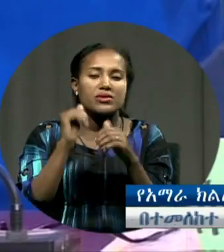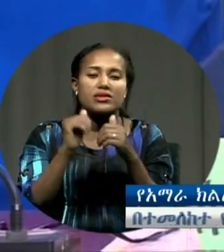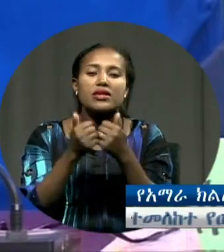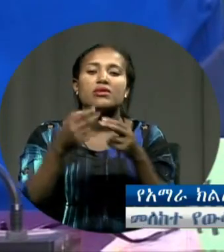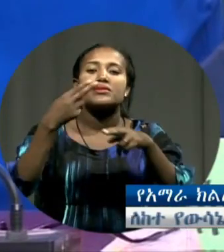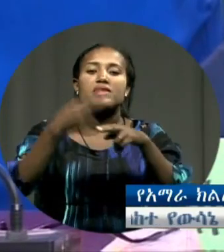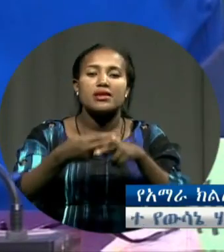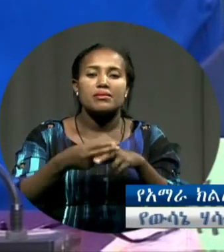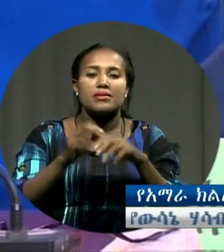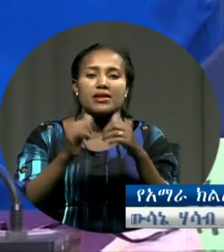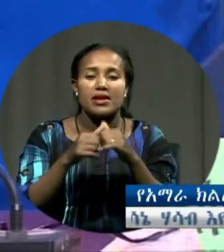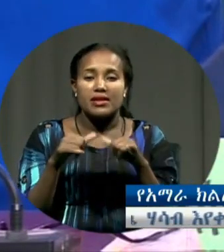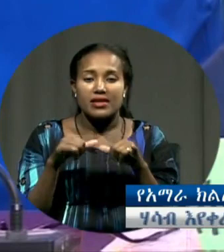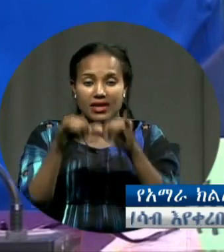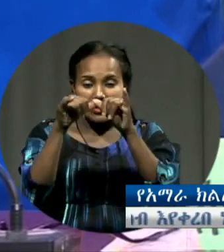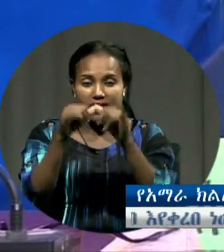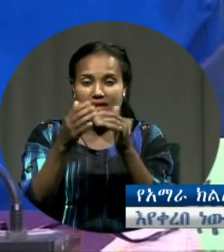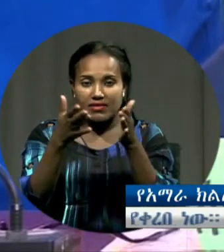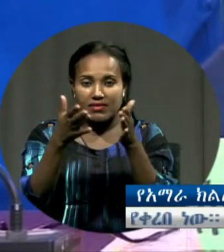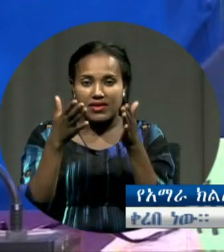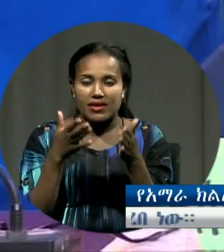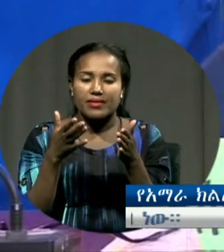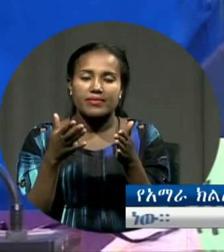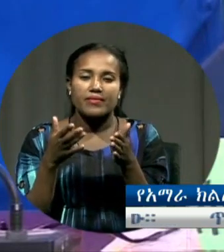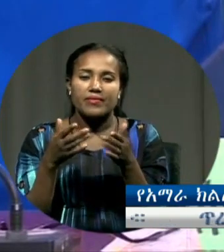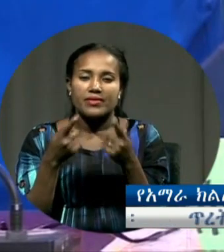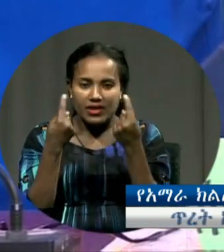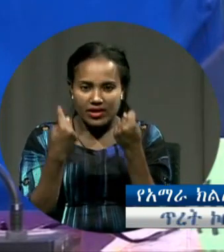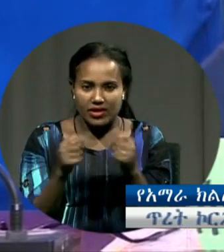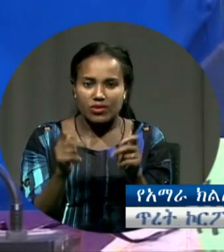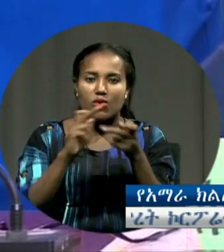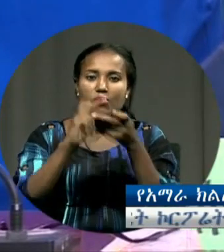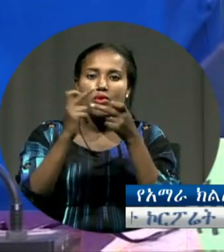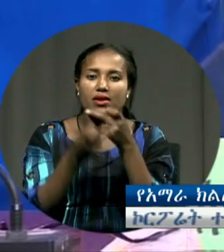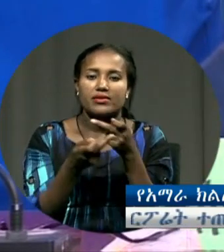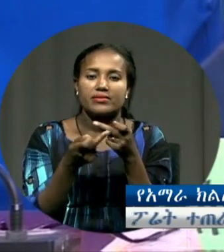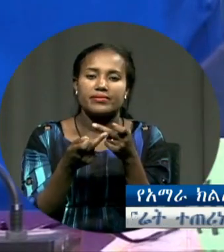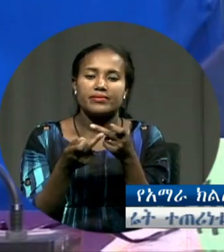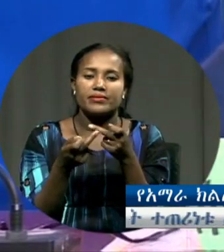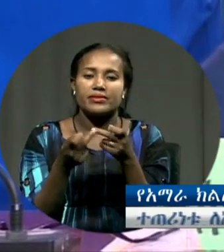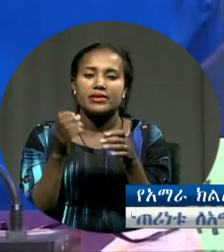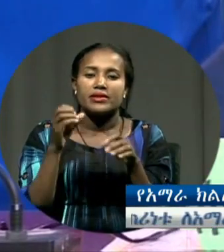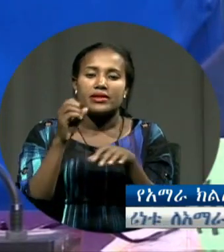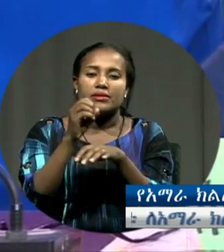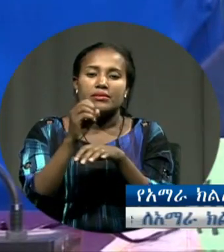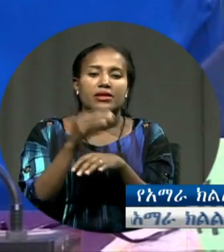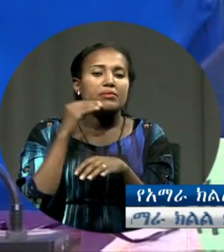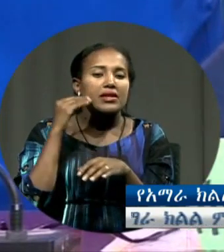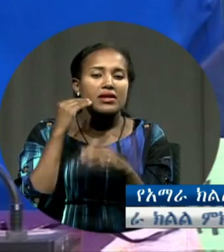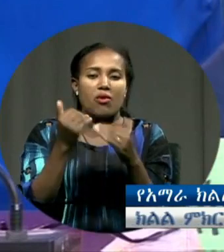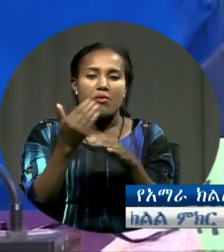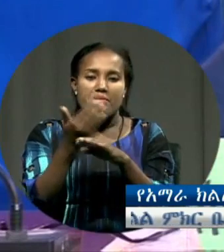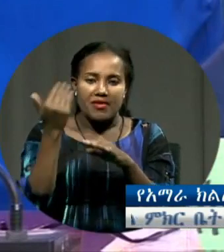የሚሰየም? ምክር ቤቱ እንዲቀጥል ከተባለ የጥረት ኮርፖሬት ምክር ቤት ከአሁን በፊት ግለሰብ